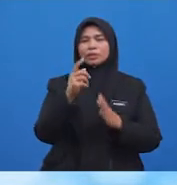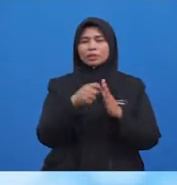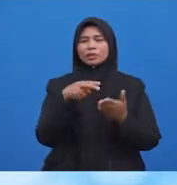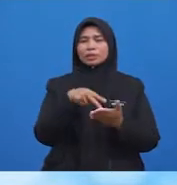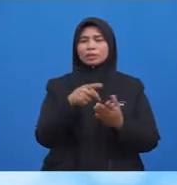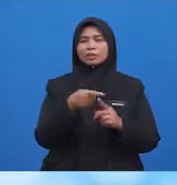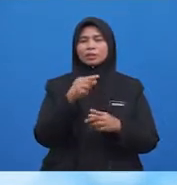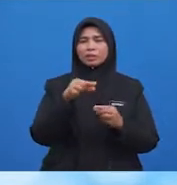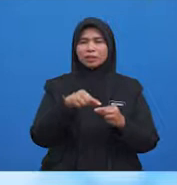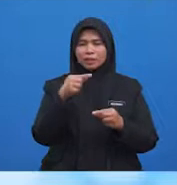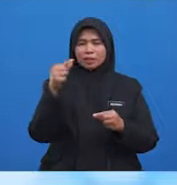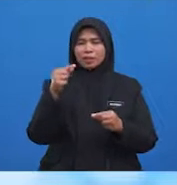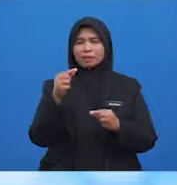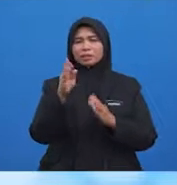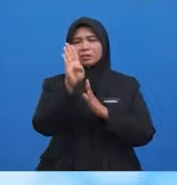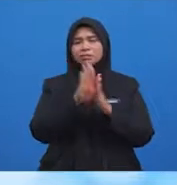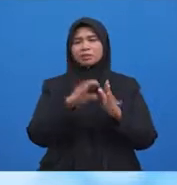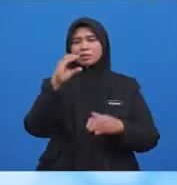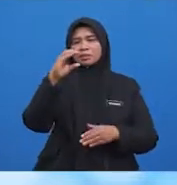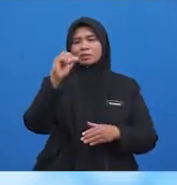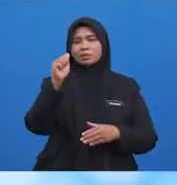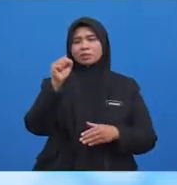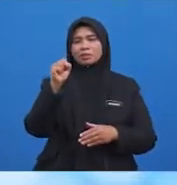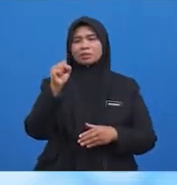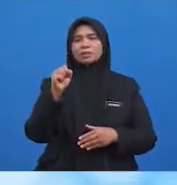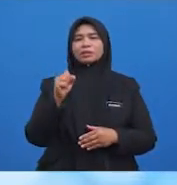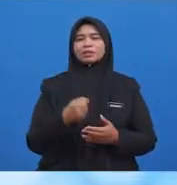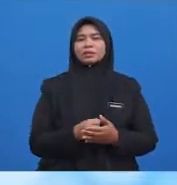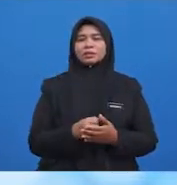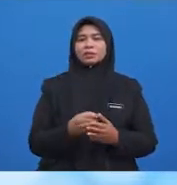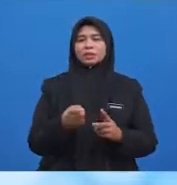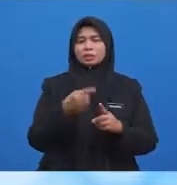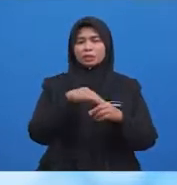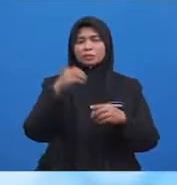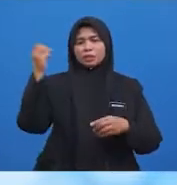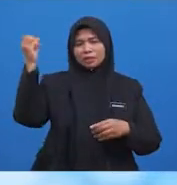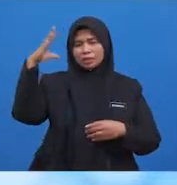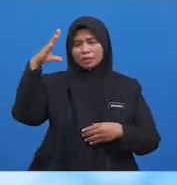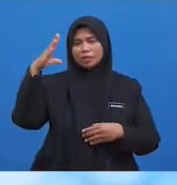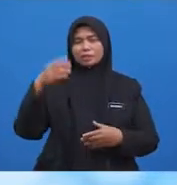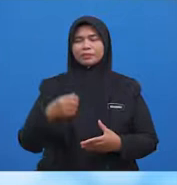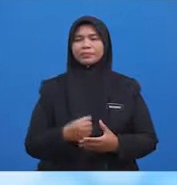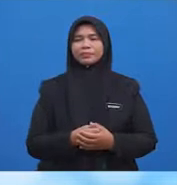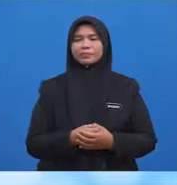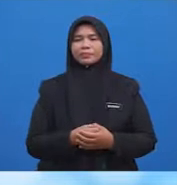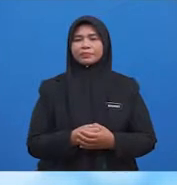daripada cash bekas yang meletus daripada matahari